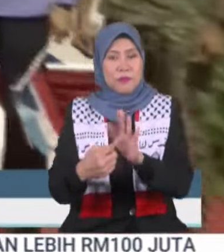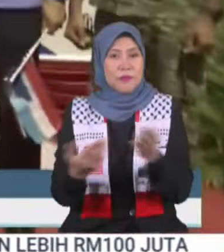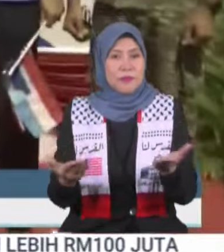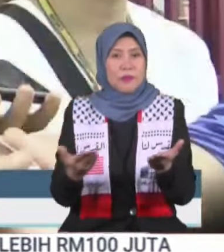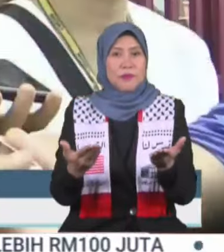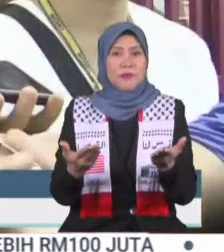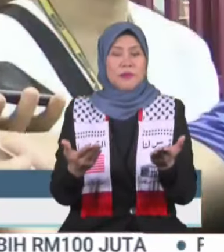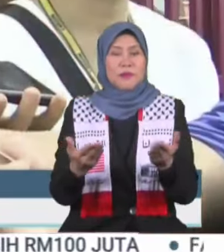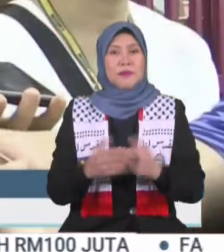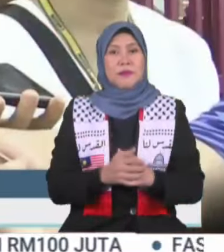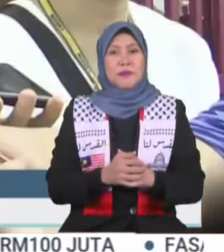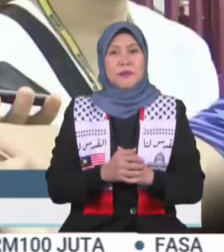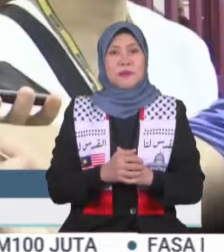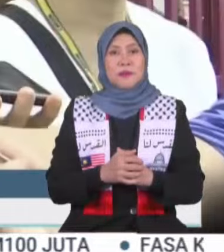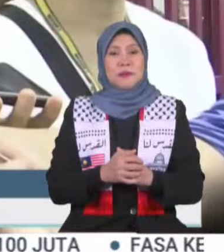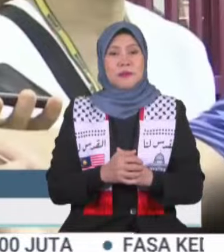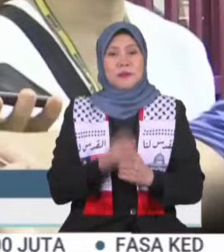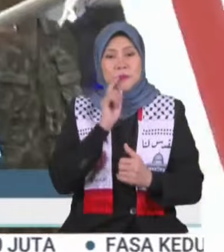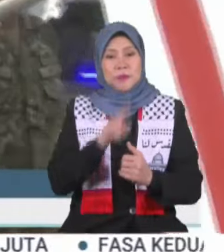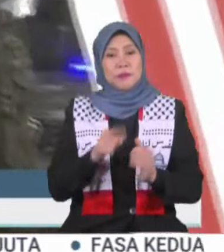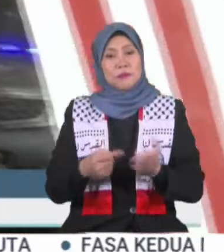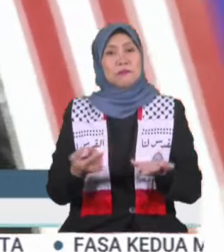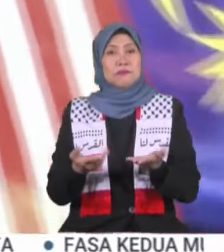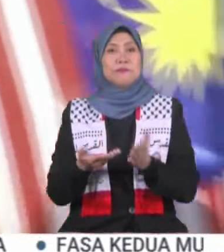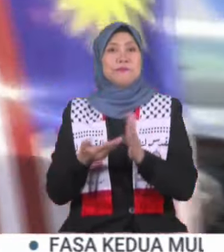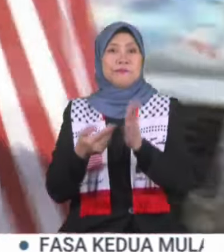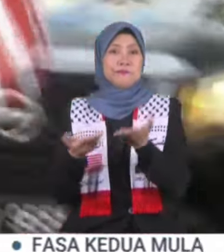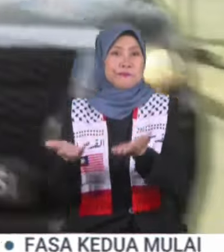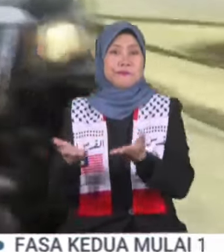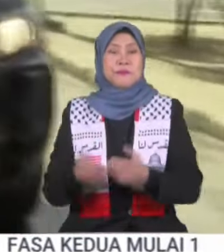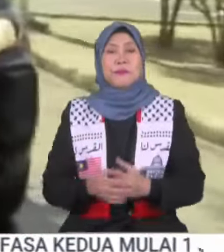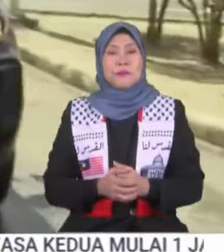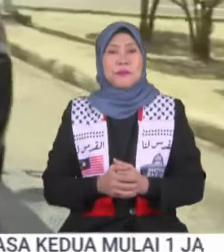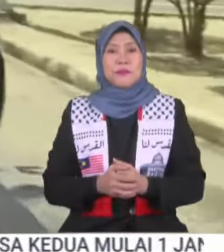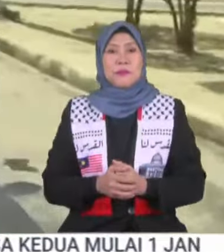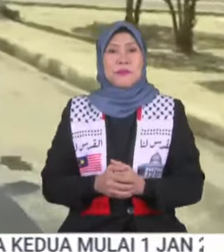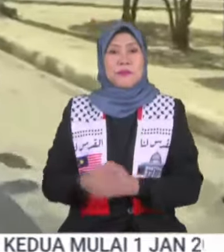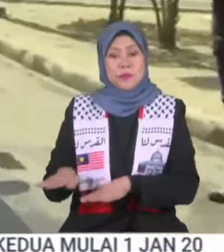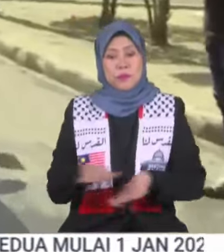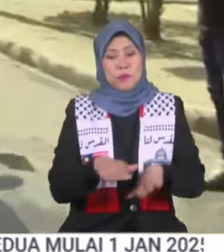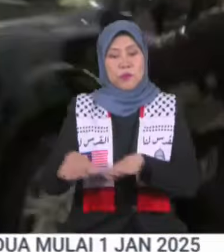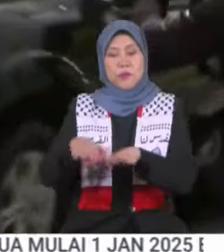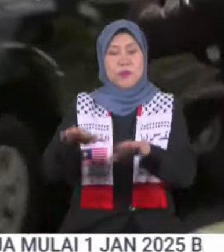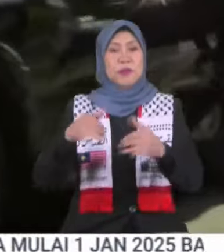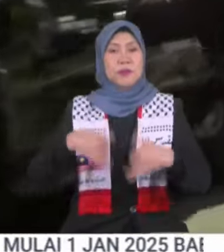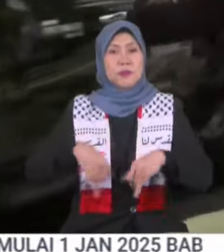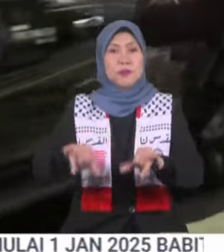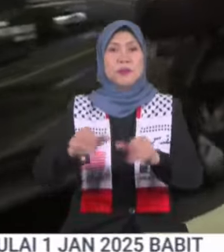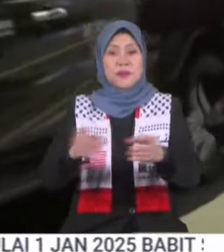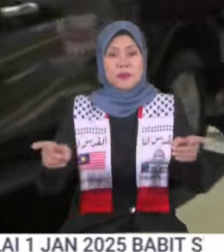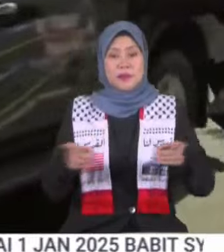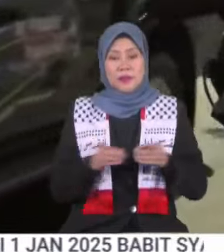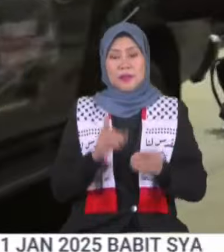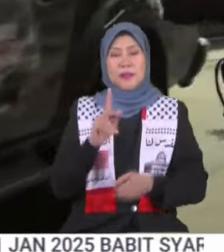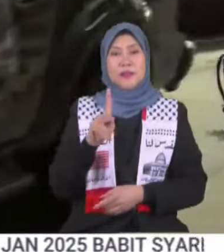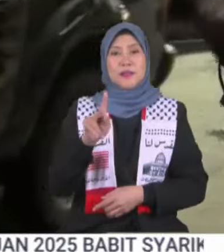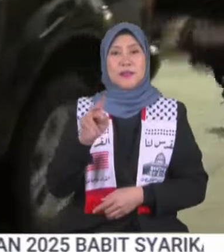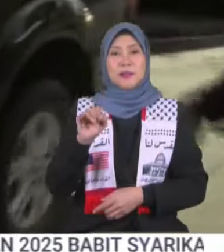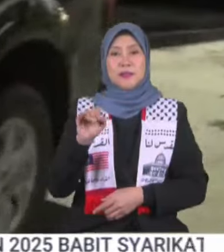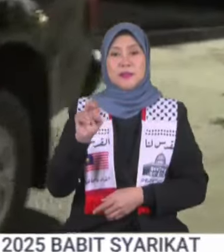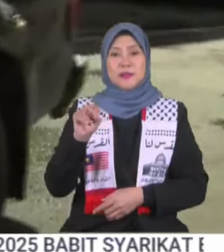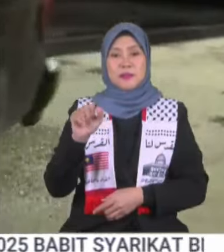oleh kita dan inilahil dia usnya konvoi meneruskan perjalanan ke daerah